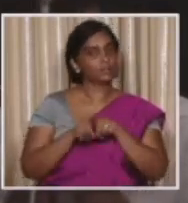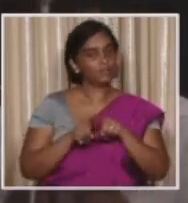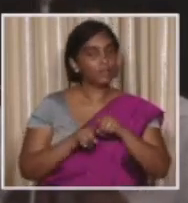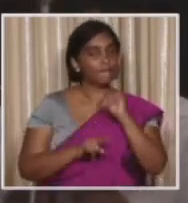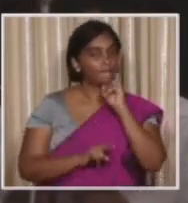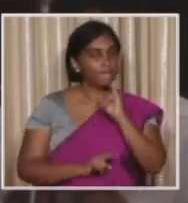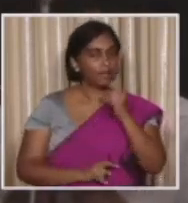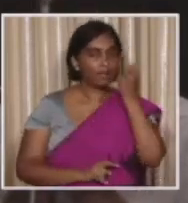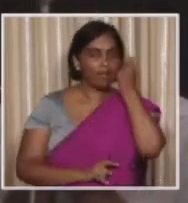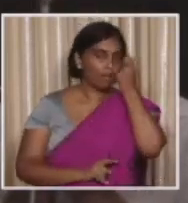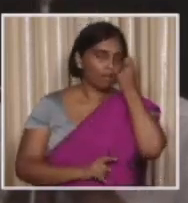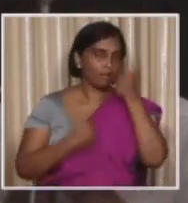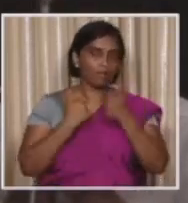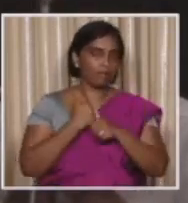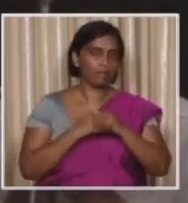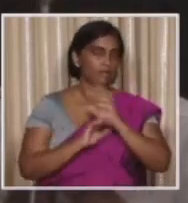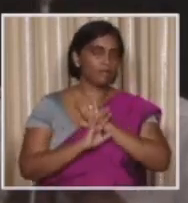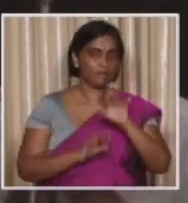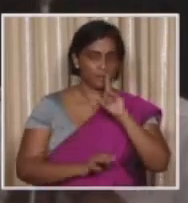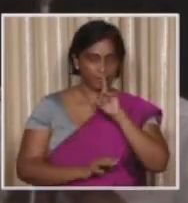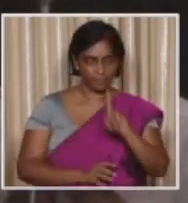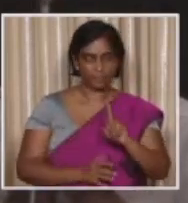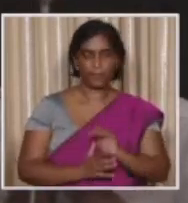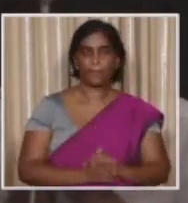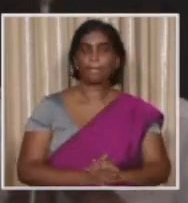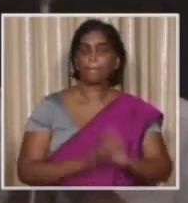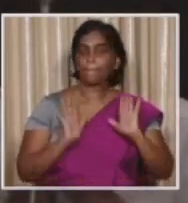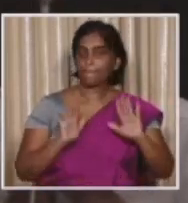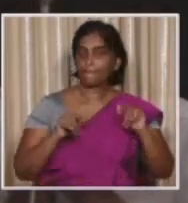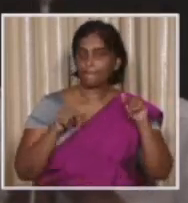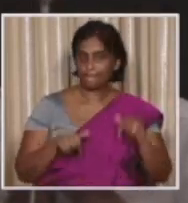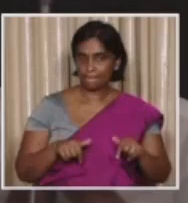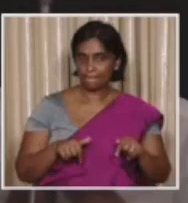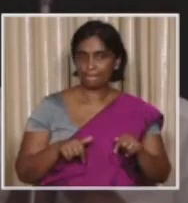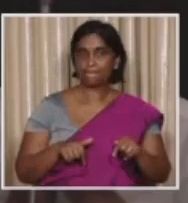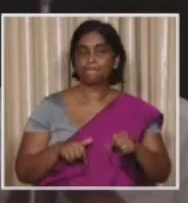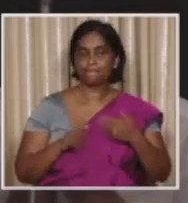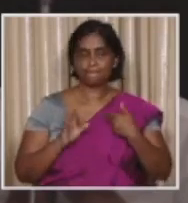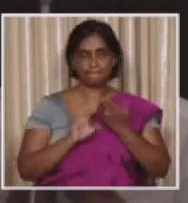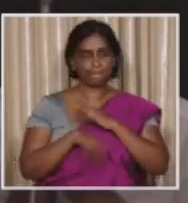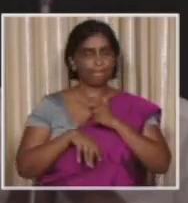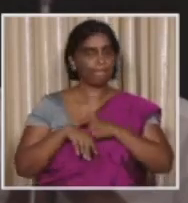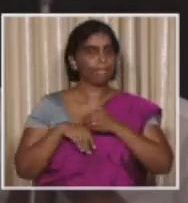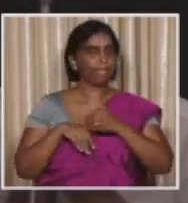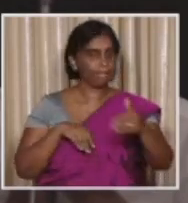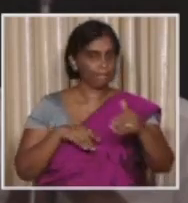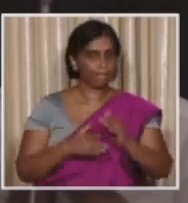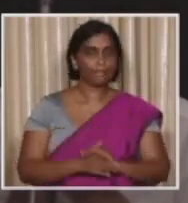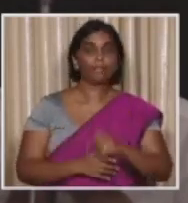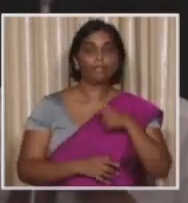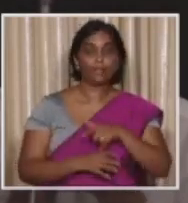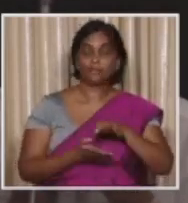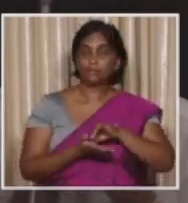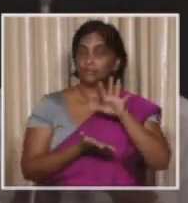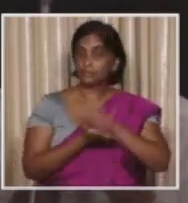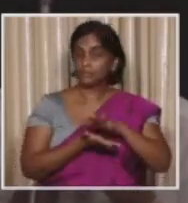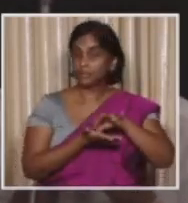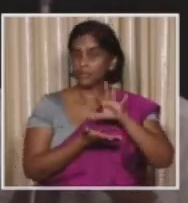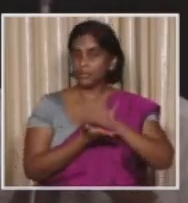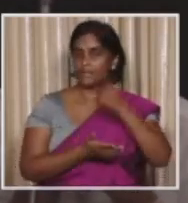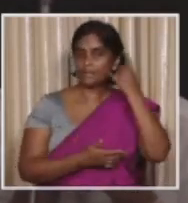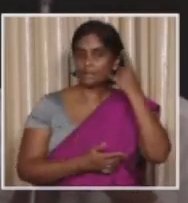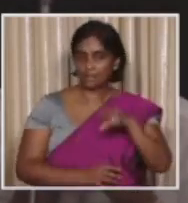වැරදි මත නිර්මාණය කරන්න එපා කියන එකත් කරනවා. දැන් මේ පහුගිය කාලේ මේ ගත්ත තීන්දු තීරණ